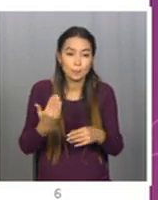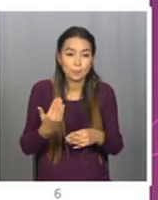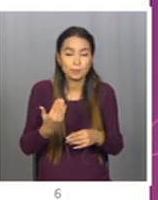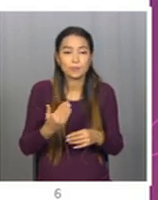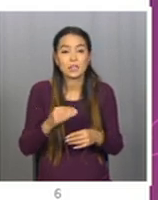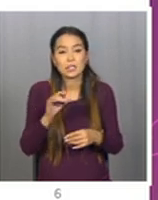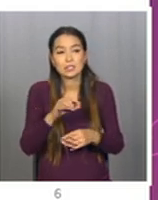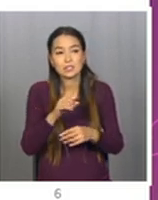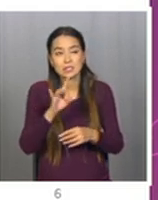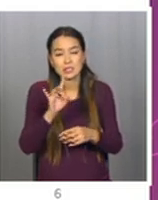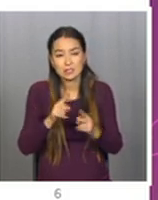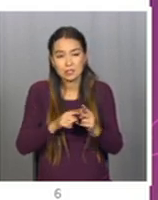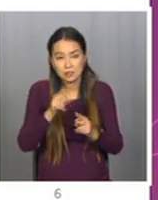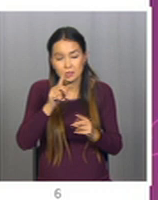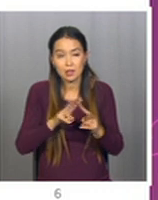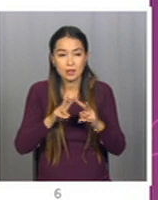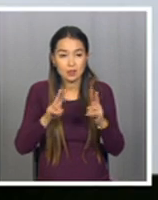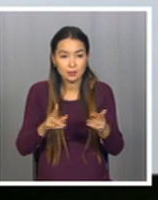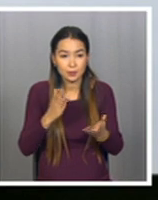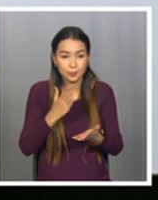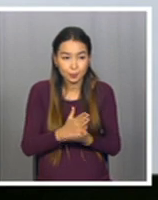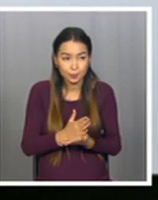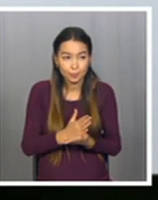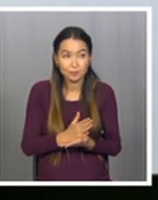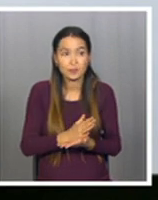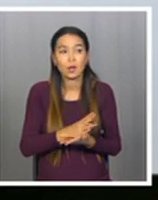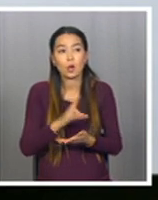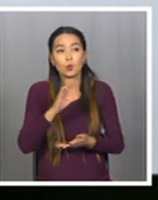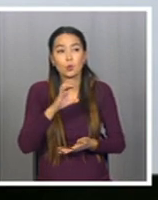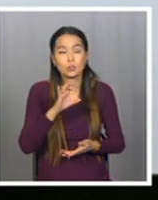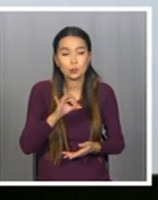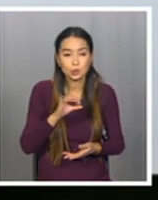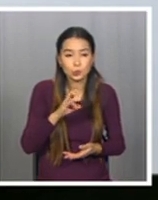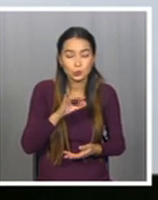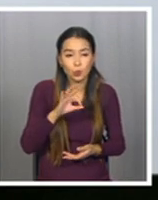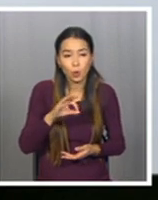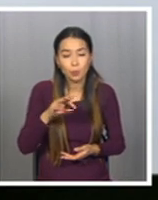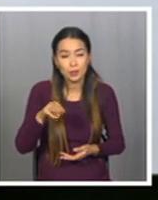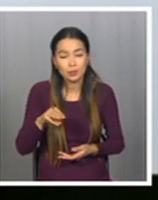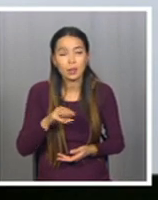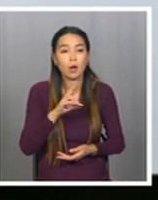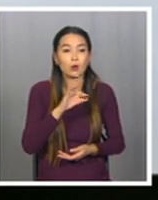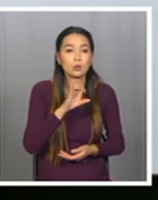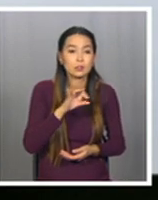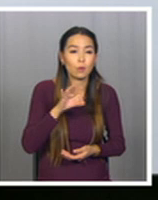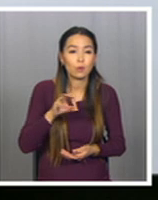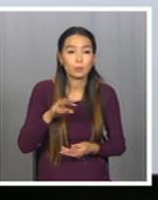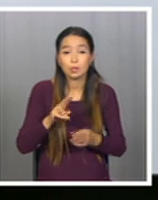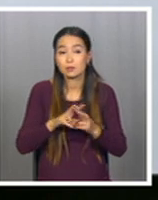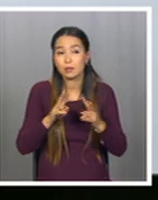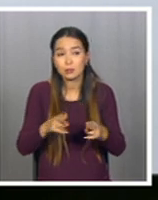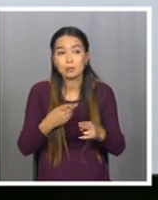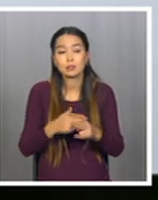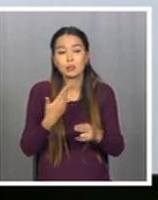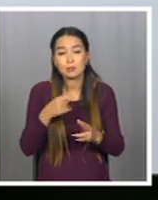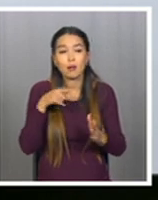сызықтық жиіліктері де бірдей деген сөз. Яғни косинустың аргументі мен мына жерде косинустың аргументі бірдей. Демек, олардың фазалары